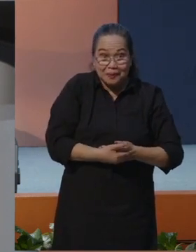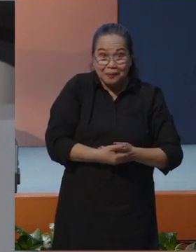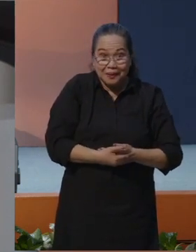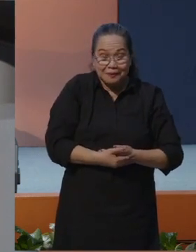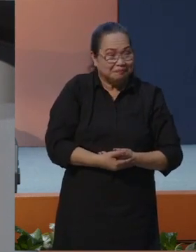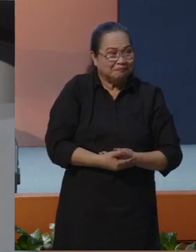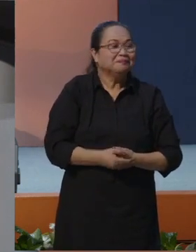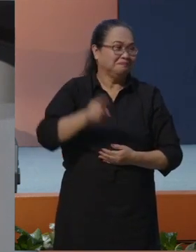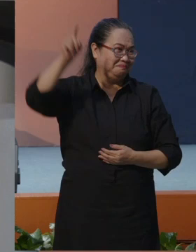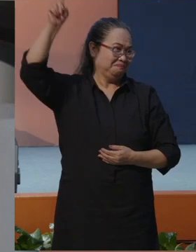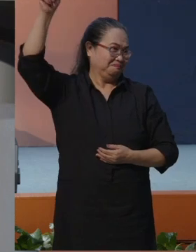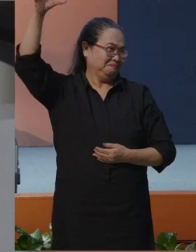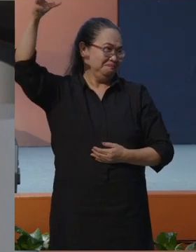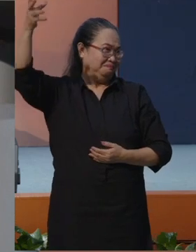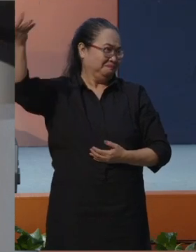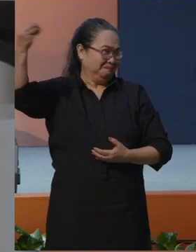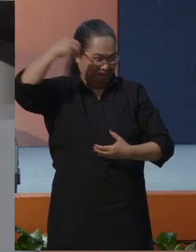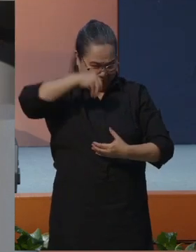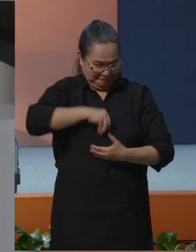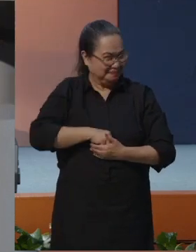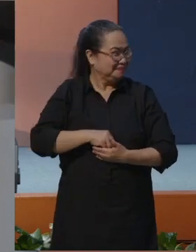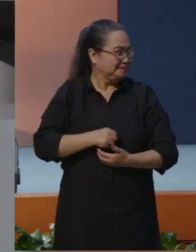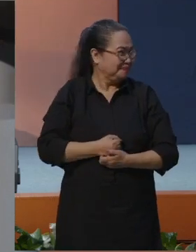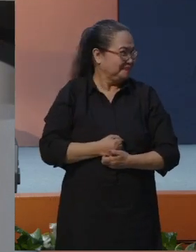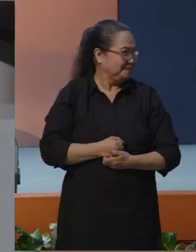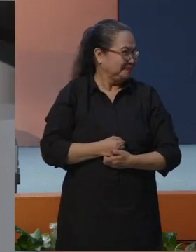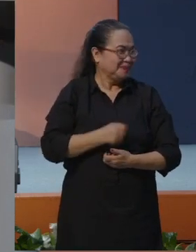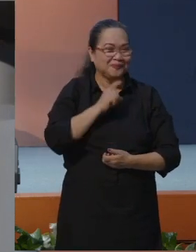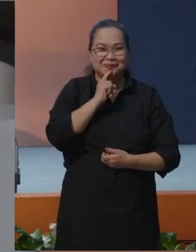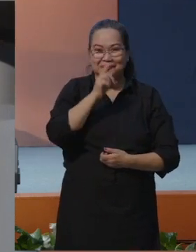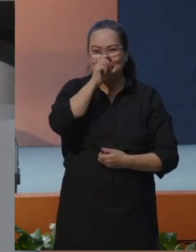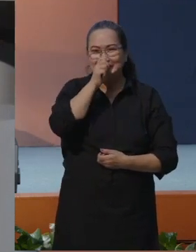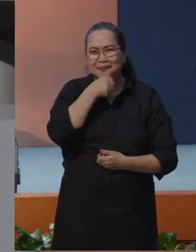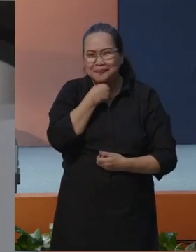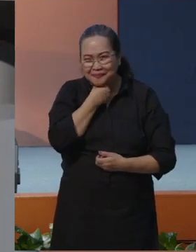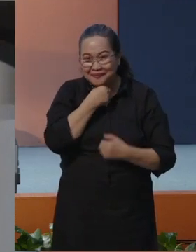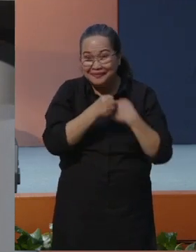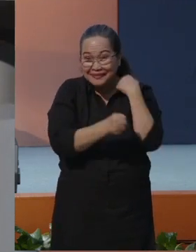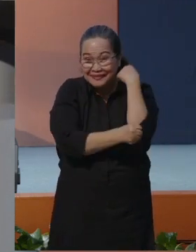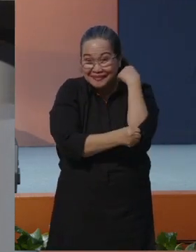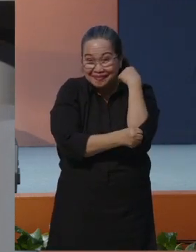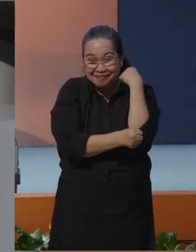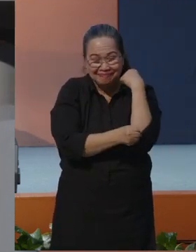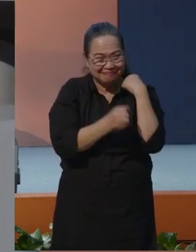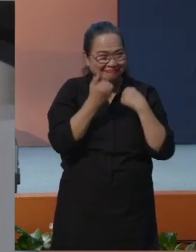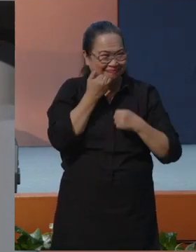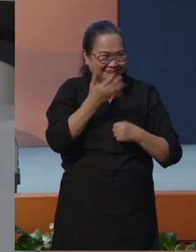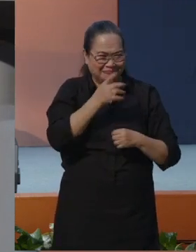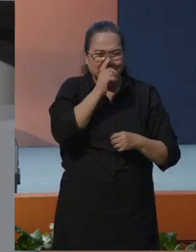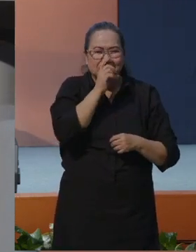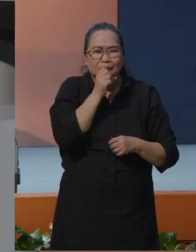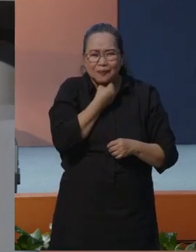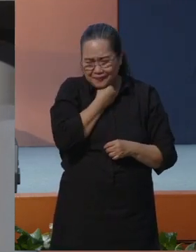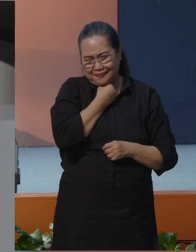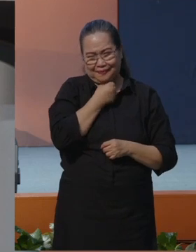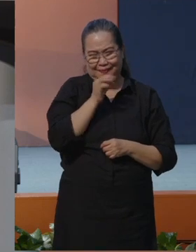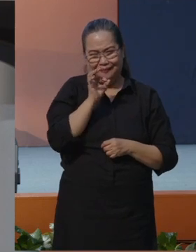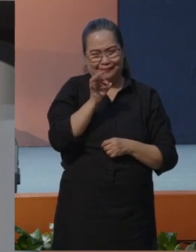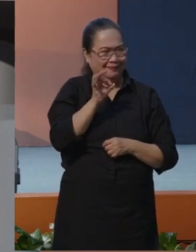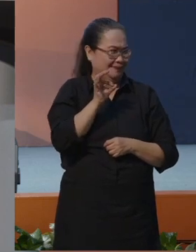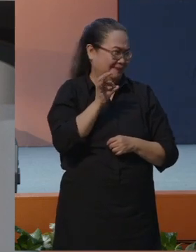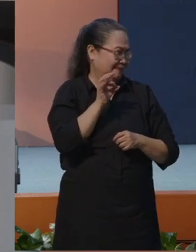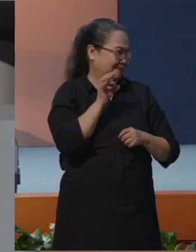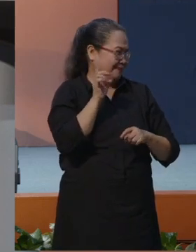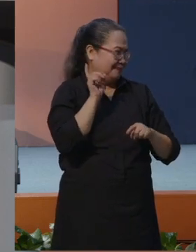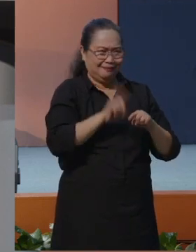Diyos lang ang bumuhay sa kanilang mga katawan na patay na dahil sa tanda nila. Wala na